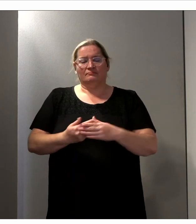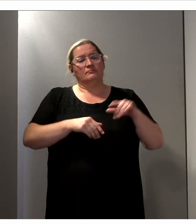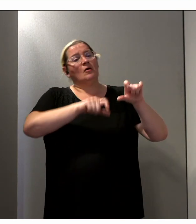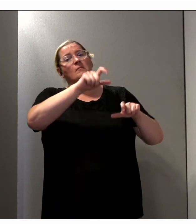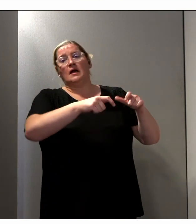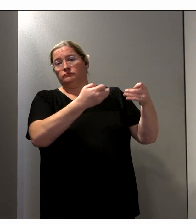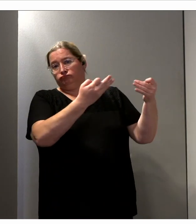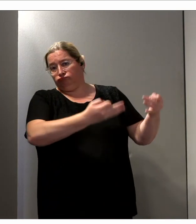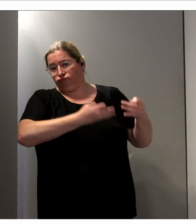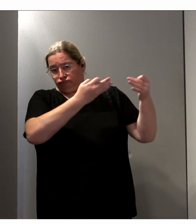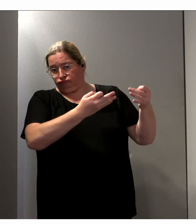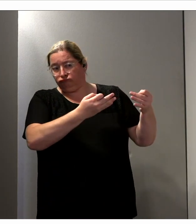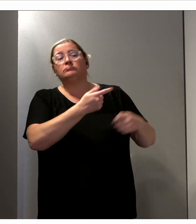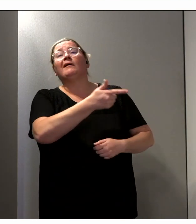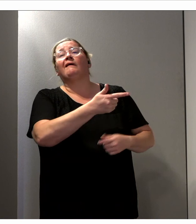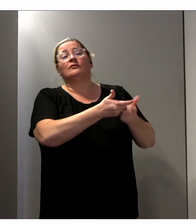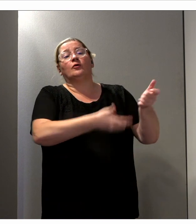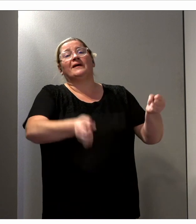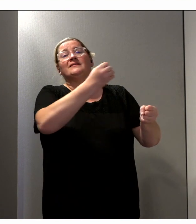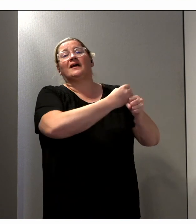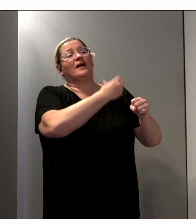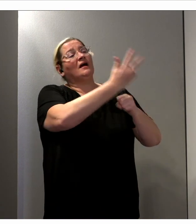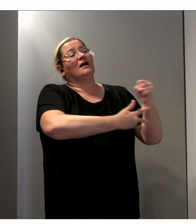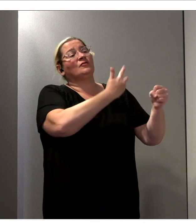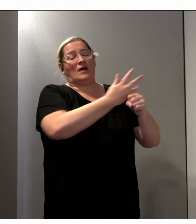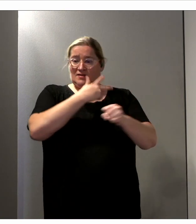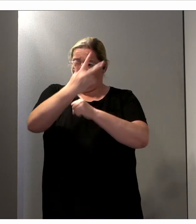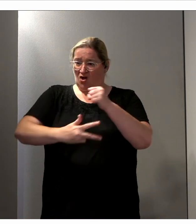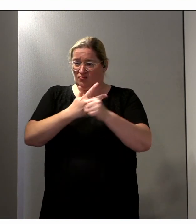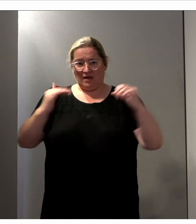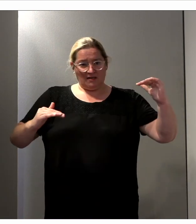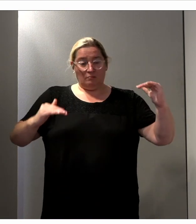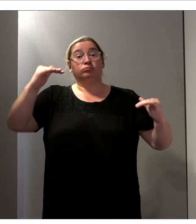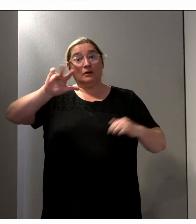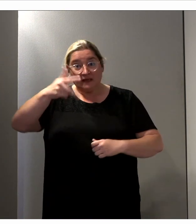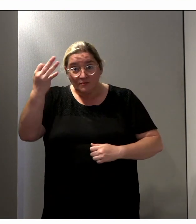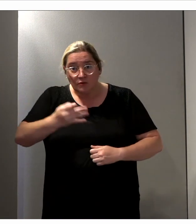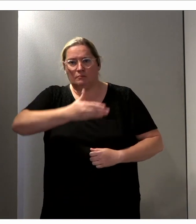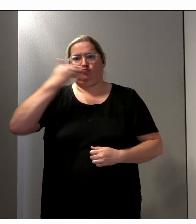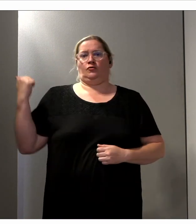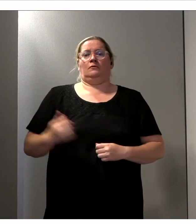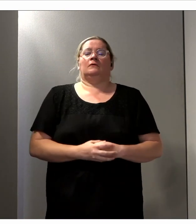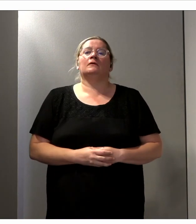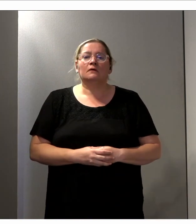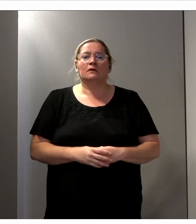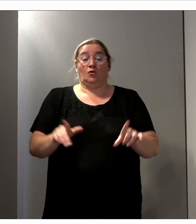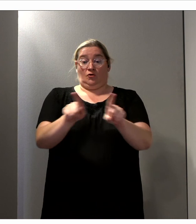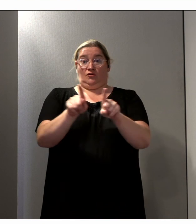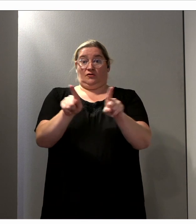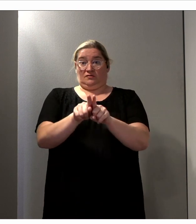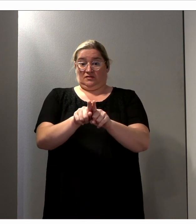à celui des entrepreneurs sur les 3 premières années du monde des valides. Donc voilà. Et enfin, dernier point, nous sommes en train de créer une